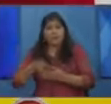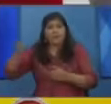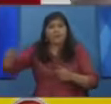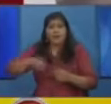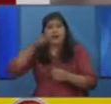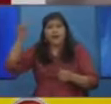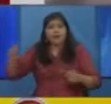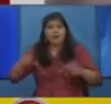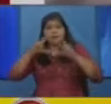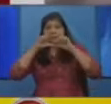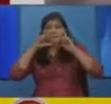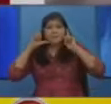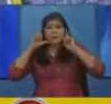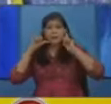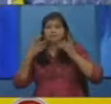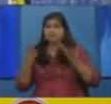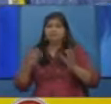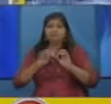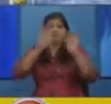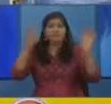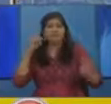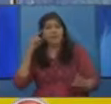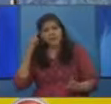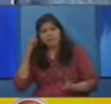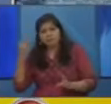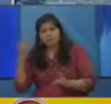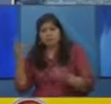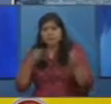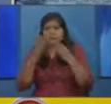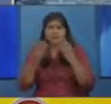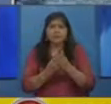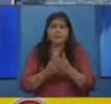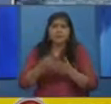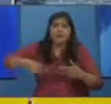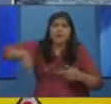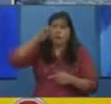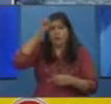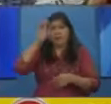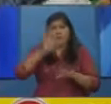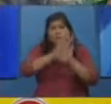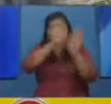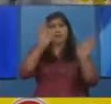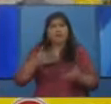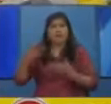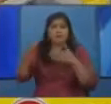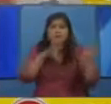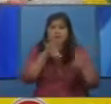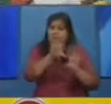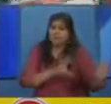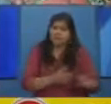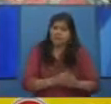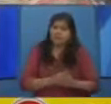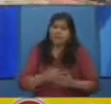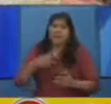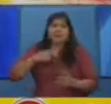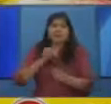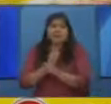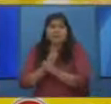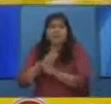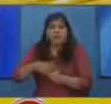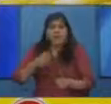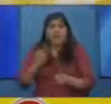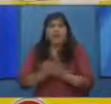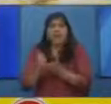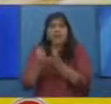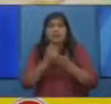भी बहुत पॉपुलर हो रहे हैं। देश भर में कई जगह सेल्फ हेल्प ग्रुप्स और